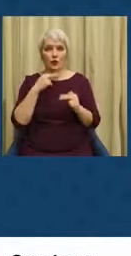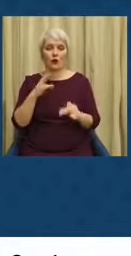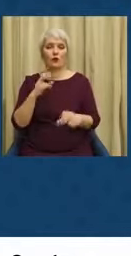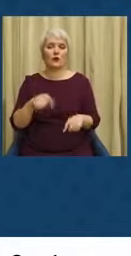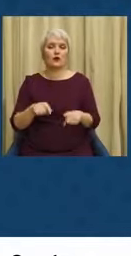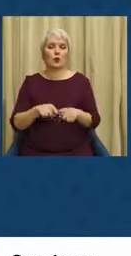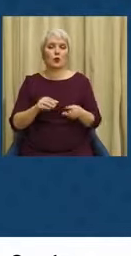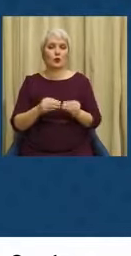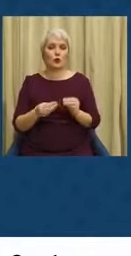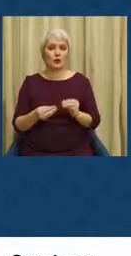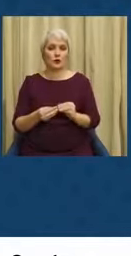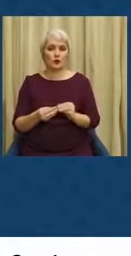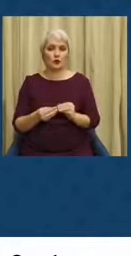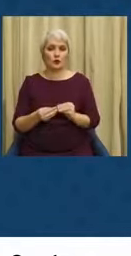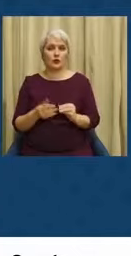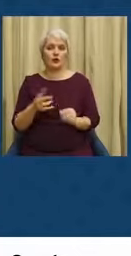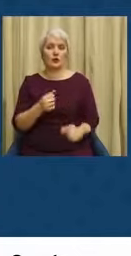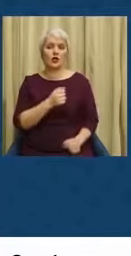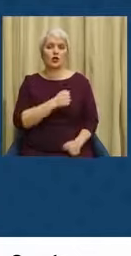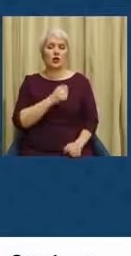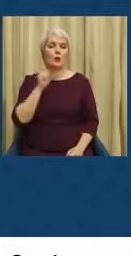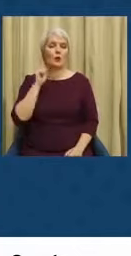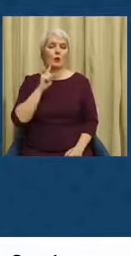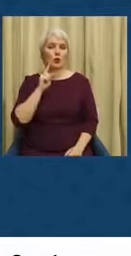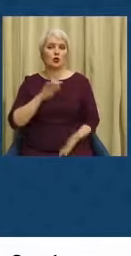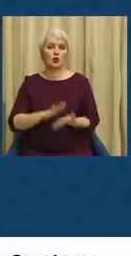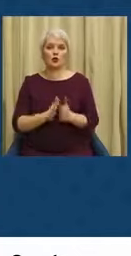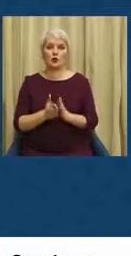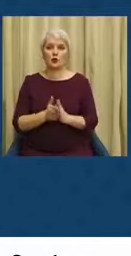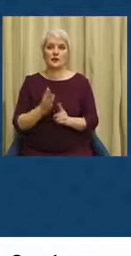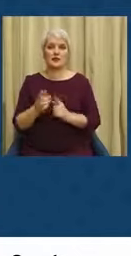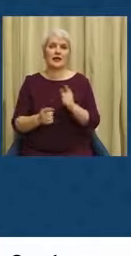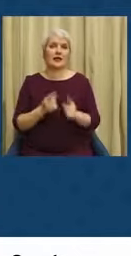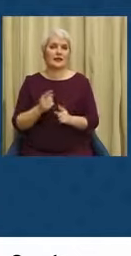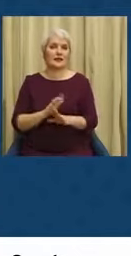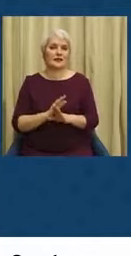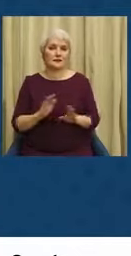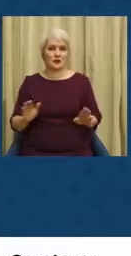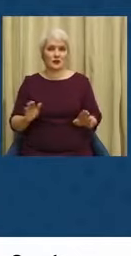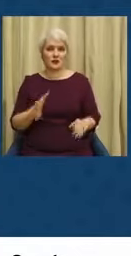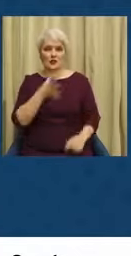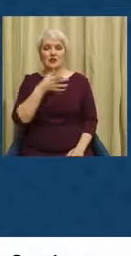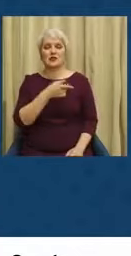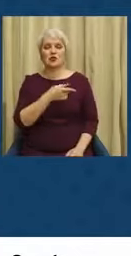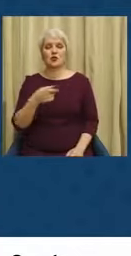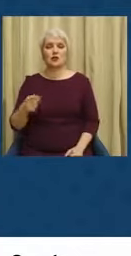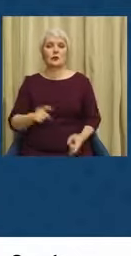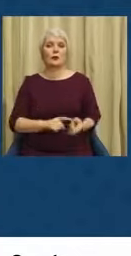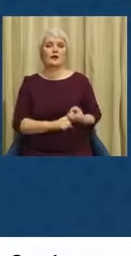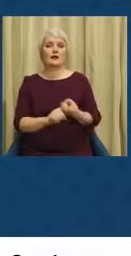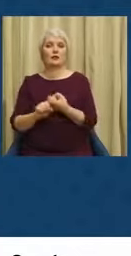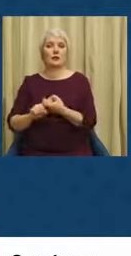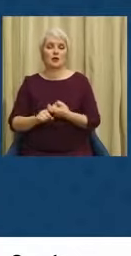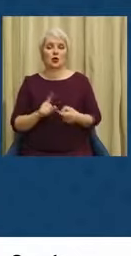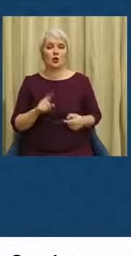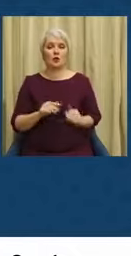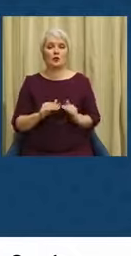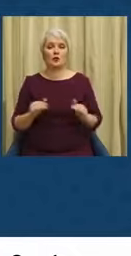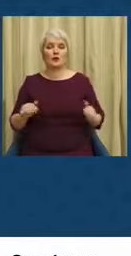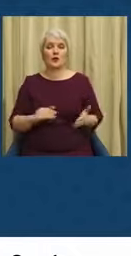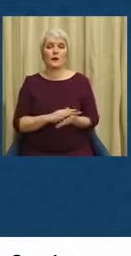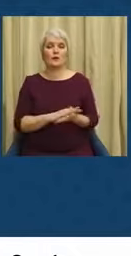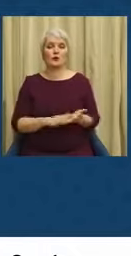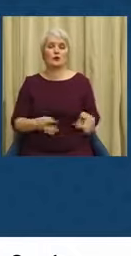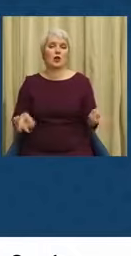таку проблему. Ну, на жаль, поки що ситуація не змінилася за час пандемії, і тому діти